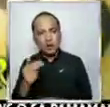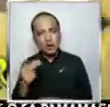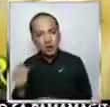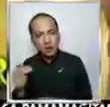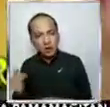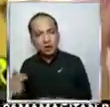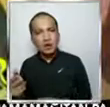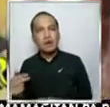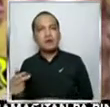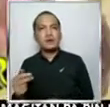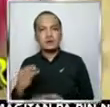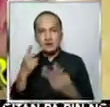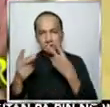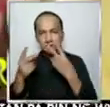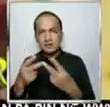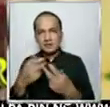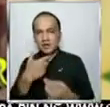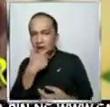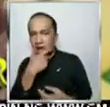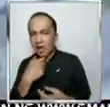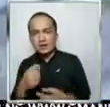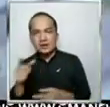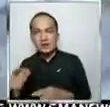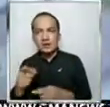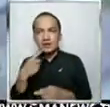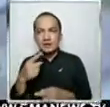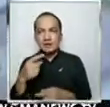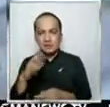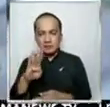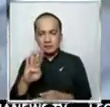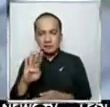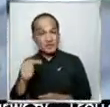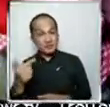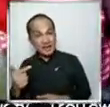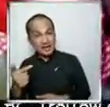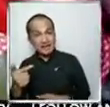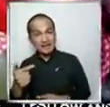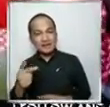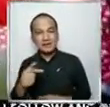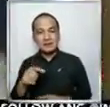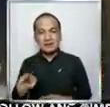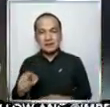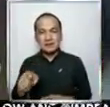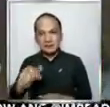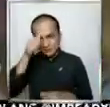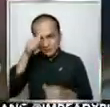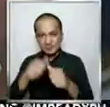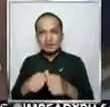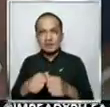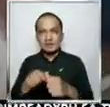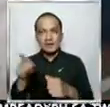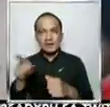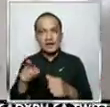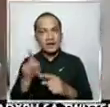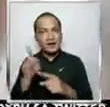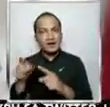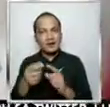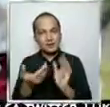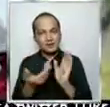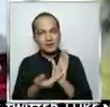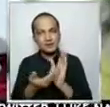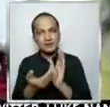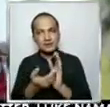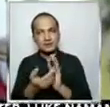Madalas napapanood si Baba G sa long-running gag show na Bubble Gang. Tumatak din sa mga kapuso ang feature sa kanya ng kapuso